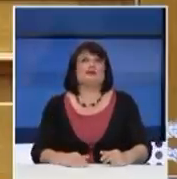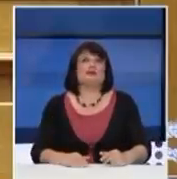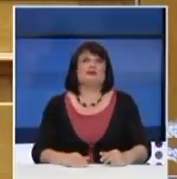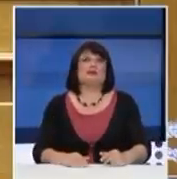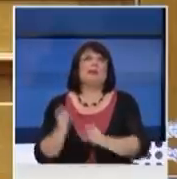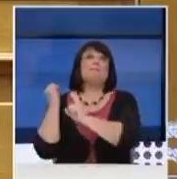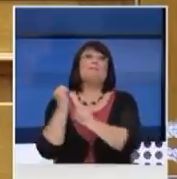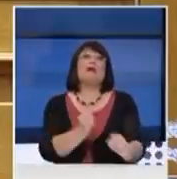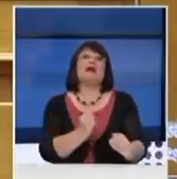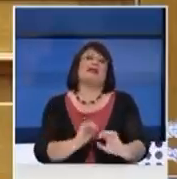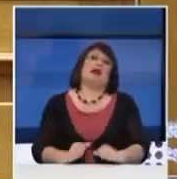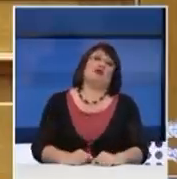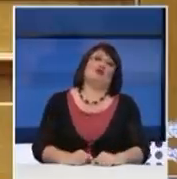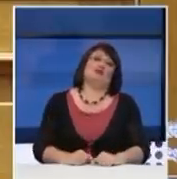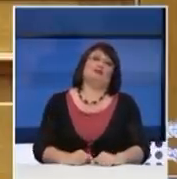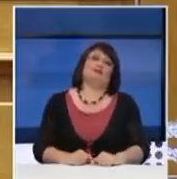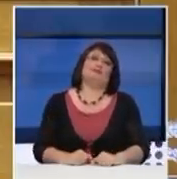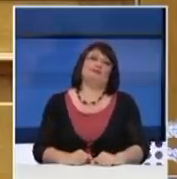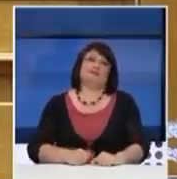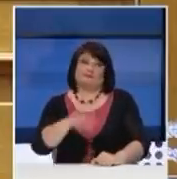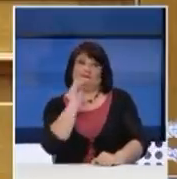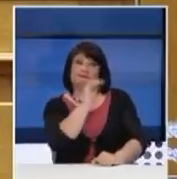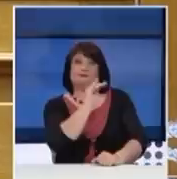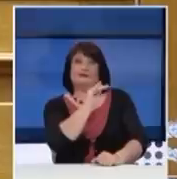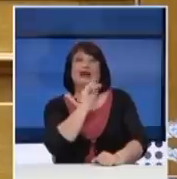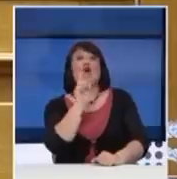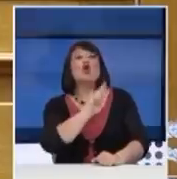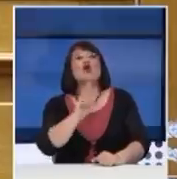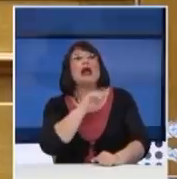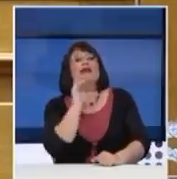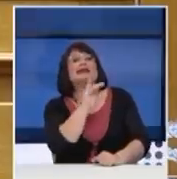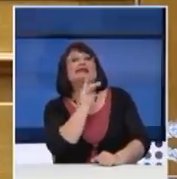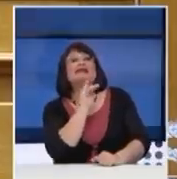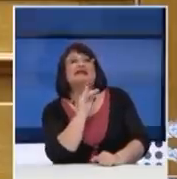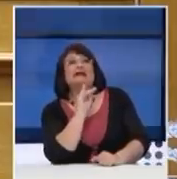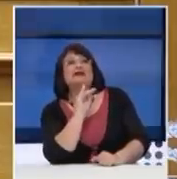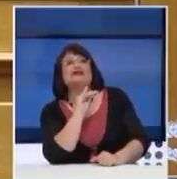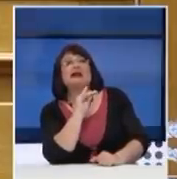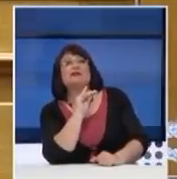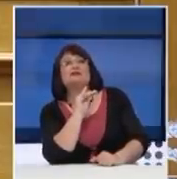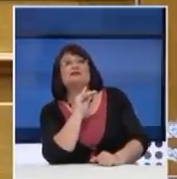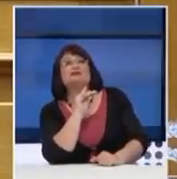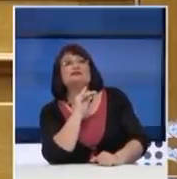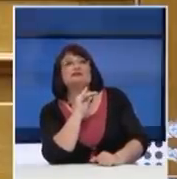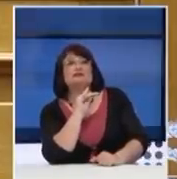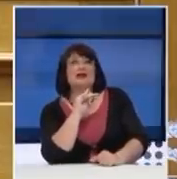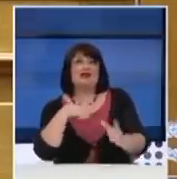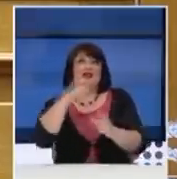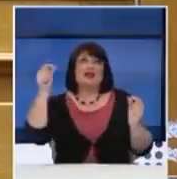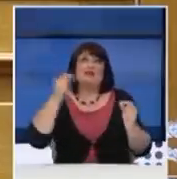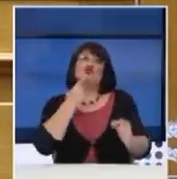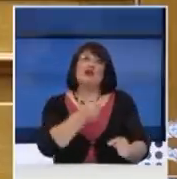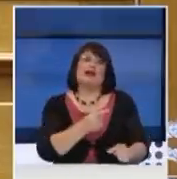κύριος Παπανδρέου. Ο οποίος βέβαια ζήτησε από τον κύριο Ρολάνδη, το λέει στα κυπριακά πρακτικά της Βουλής τους. Γιατί αυτό